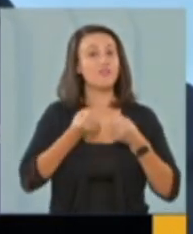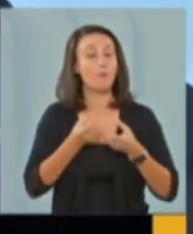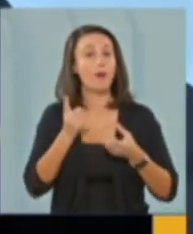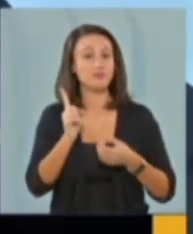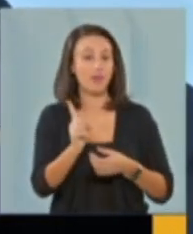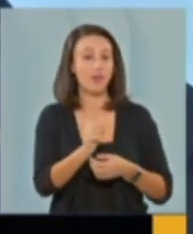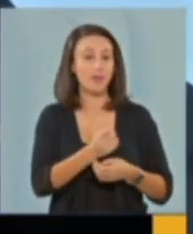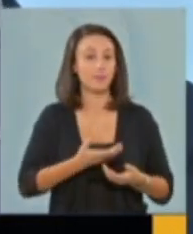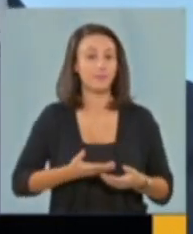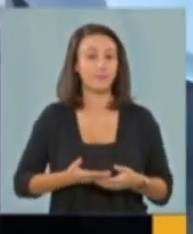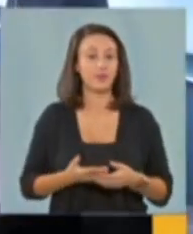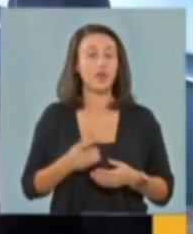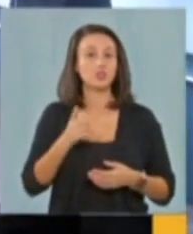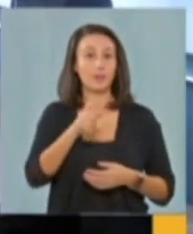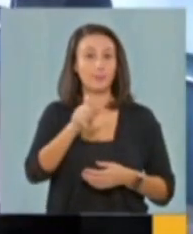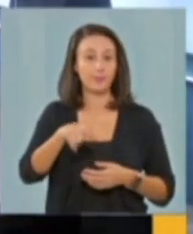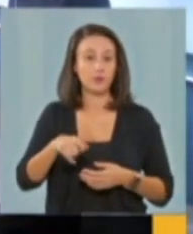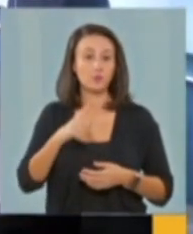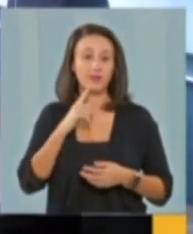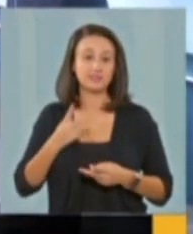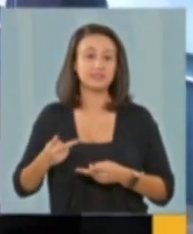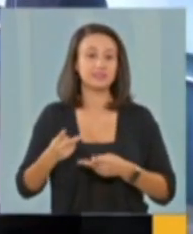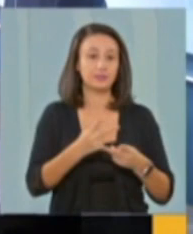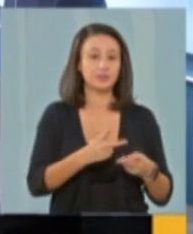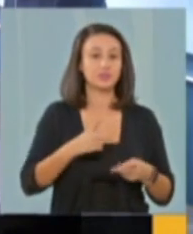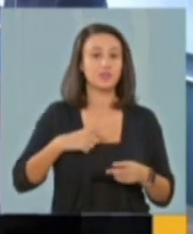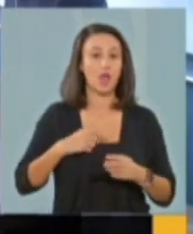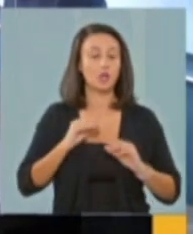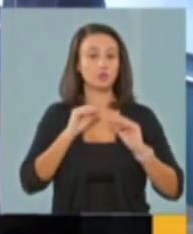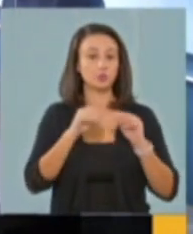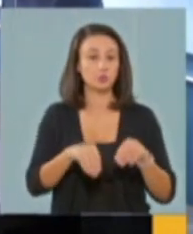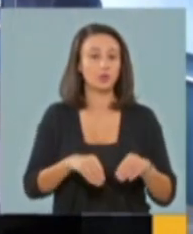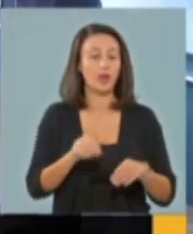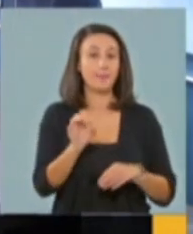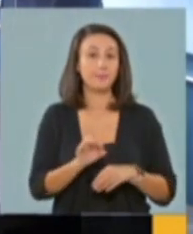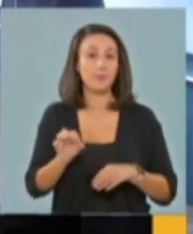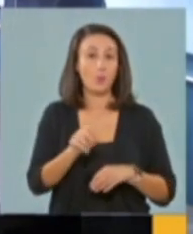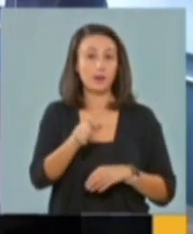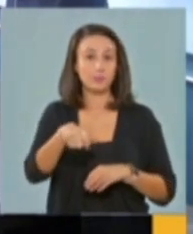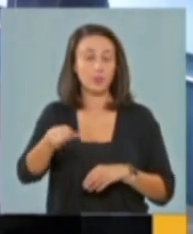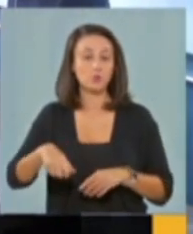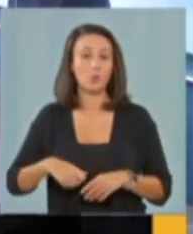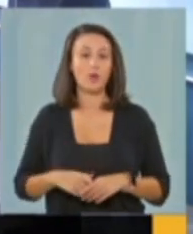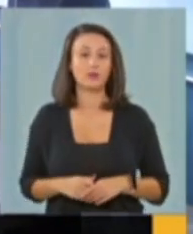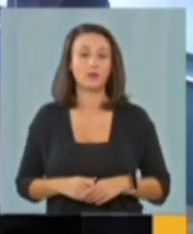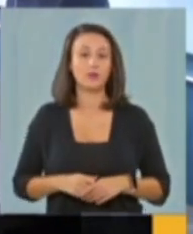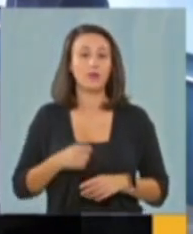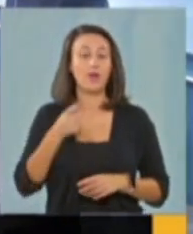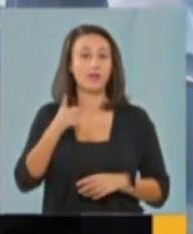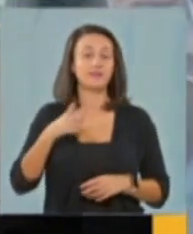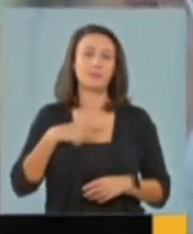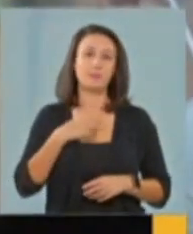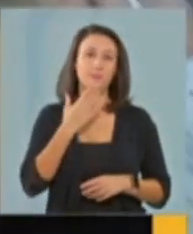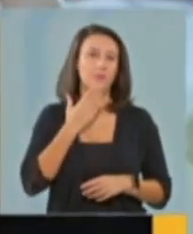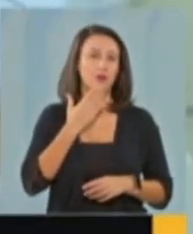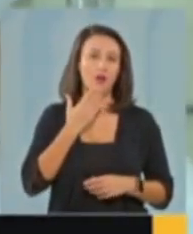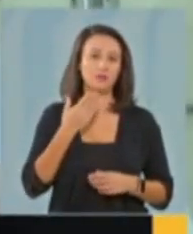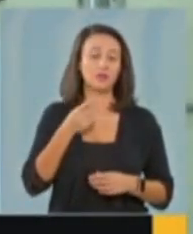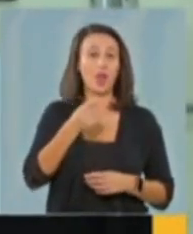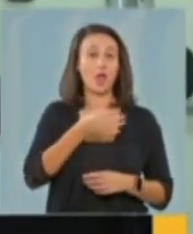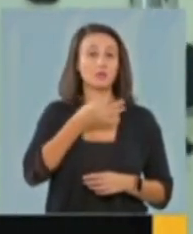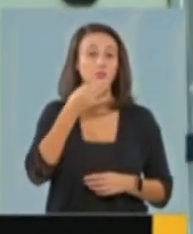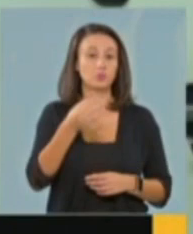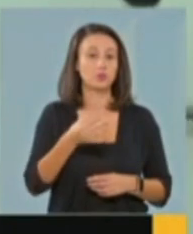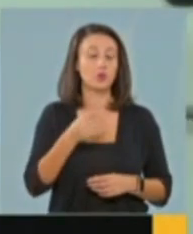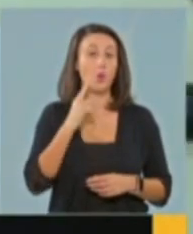pe care respectiva persoană le transmite să ajungă la milioane de persoane ceea ce se de regretabil acesta a precizat